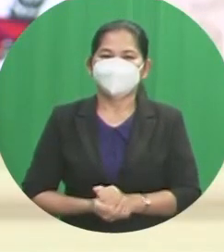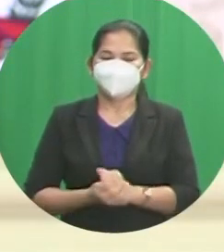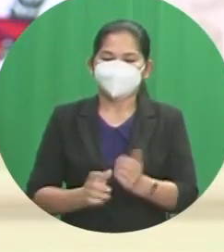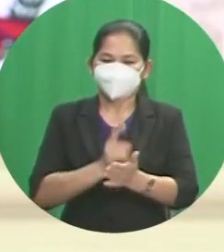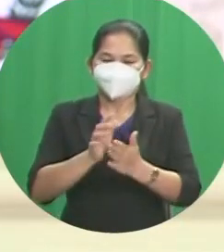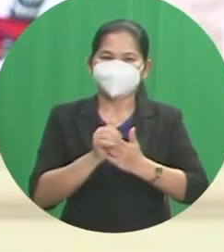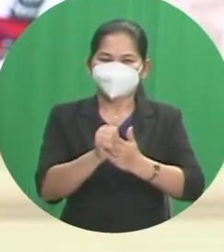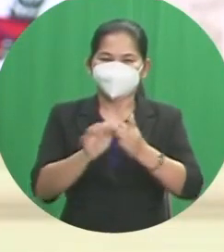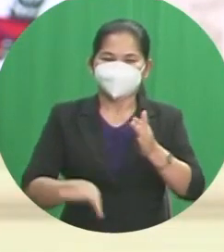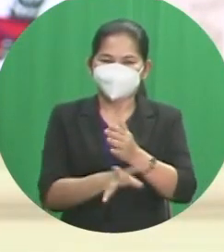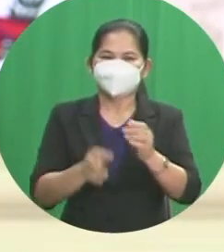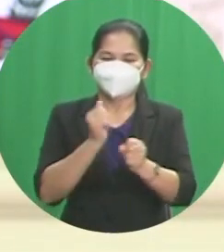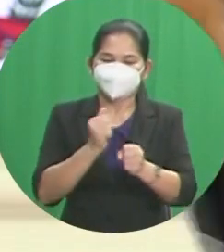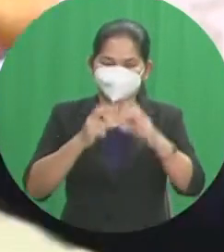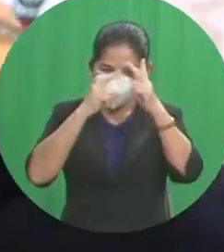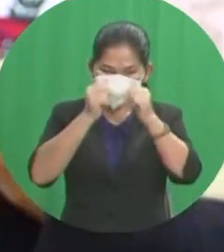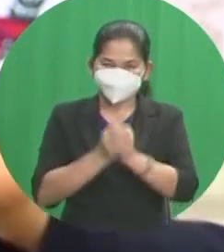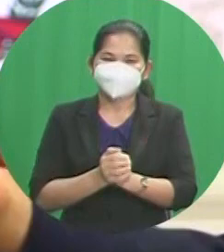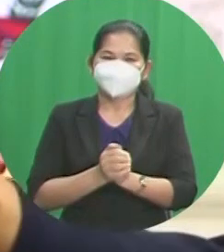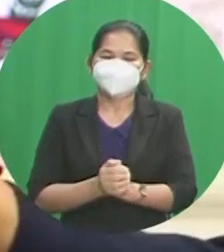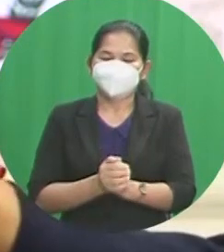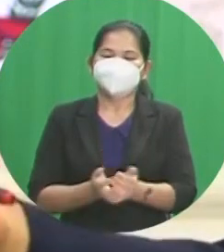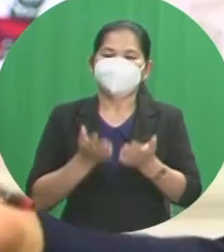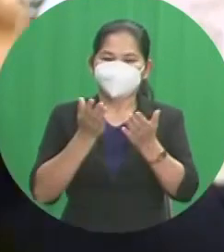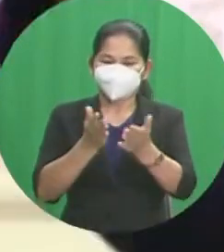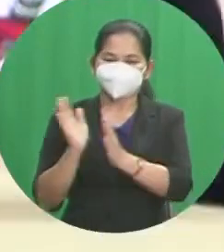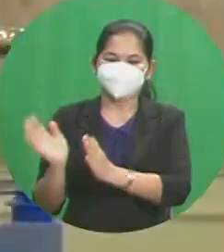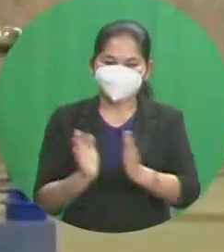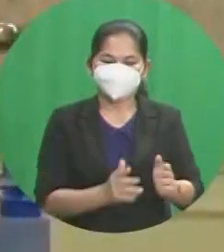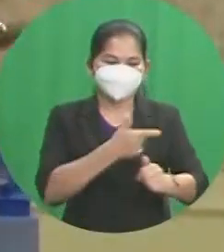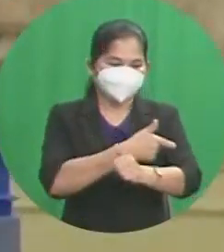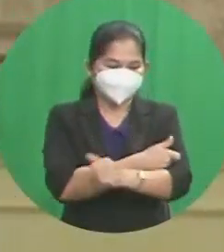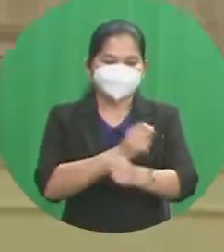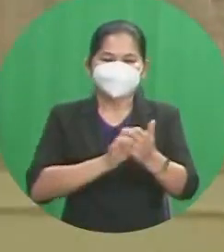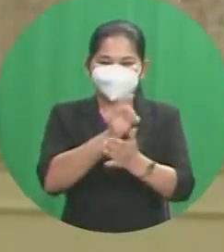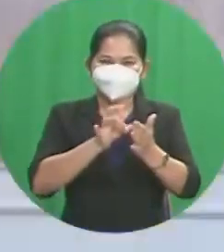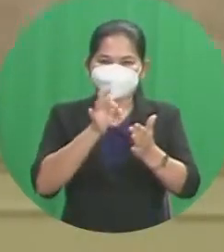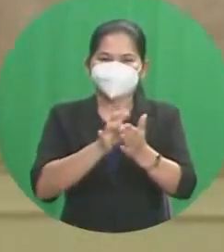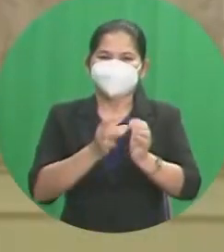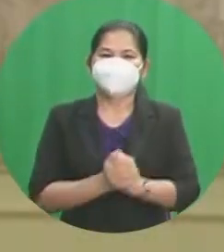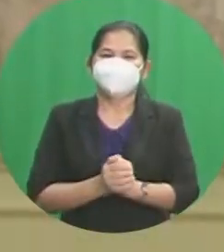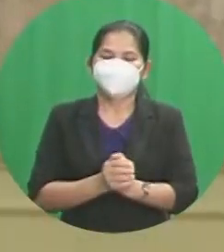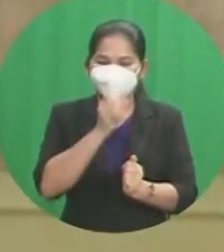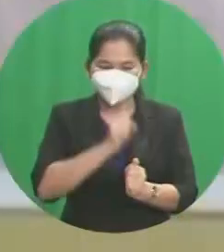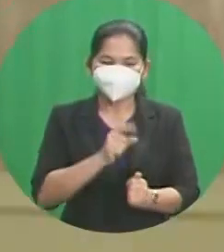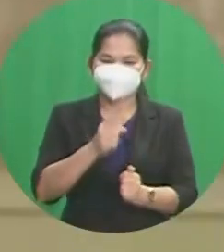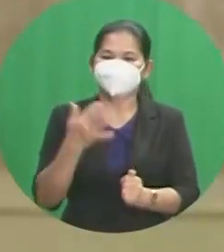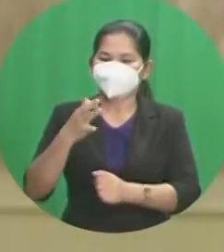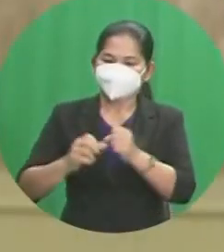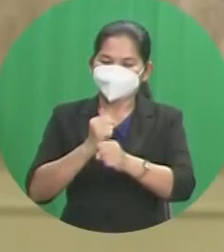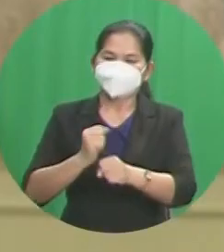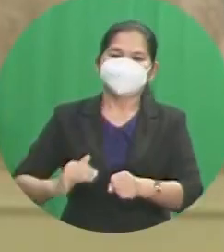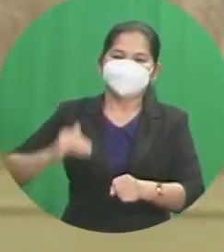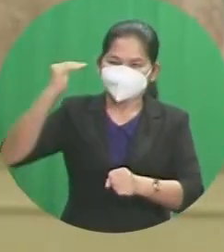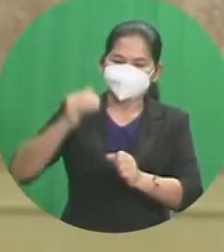រមុខរាជរដ្ឋាភិបាលកម្ពុជាសម្ដេចតេជោហ៊ុនសែនបានដាក់ចេញនូវផែនការចាក់វ៉ាក់សាំងជូនប្រជាពលរដ្ឋអាយុចាប់ពី18ឆ្នាំឡើ